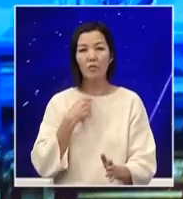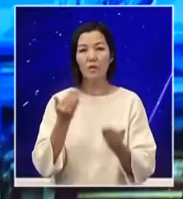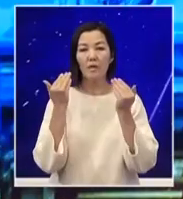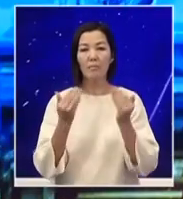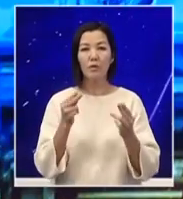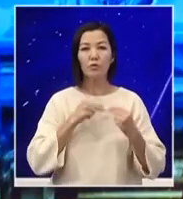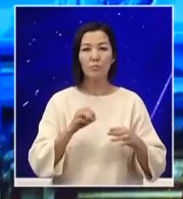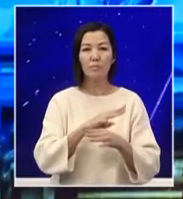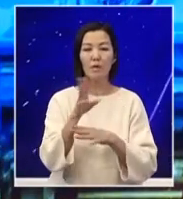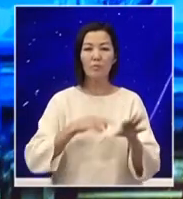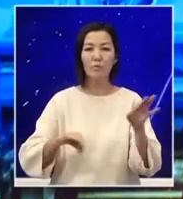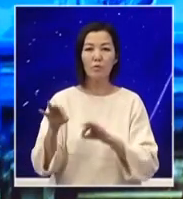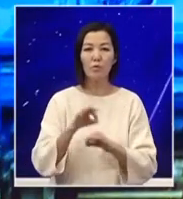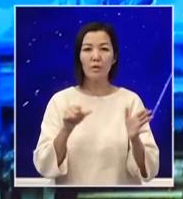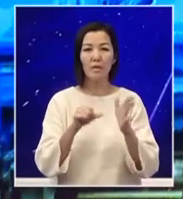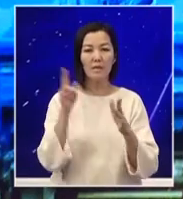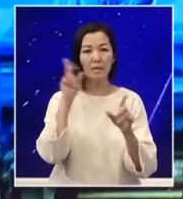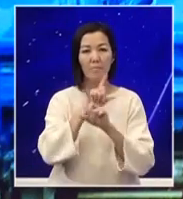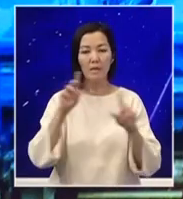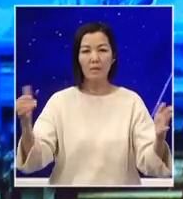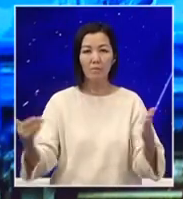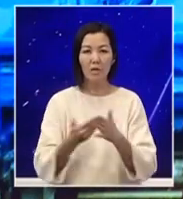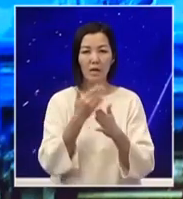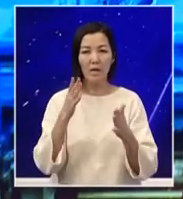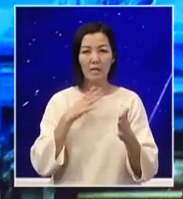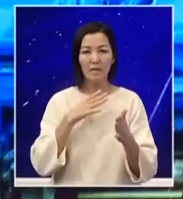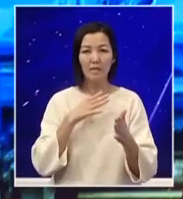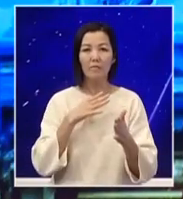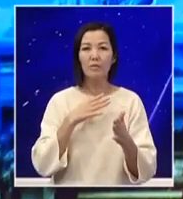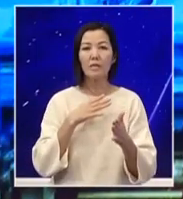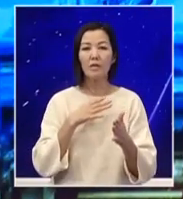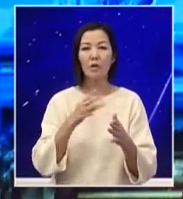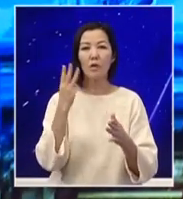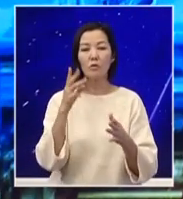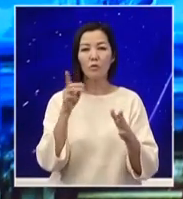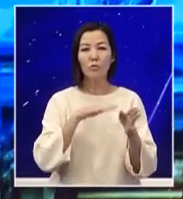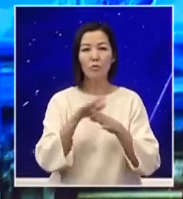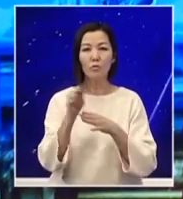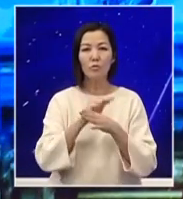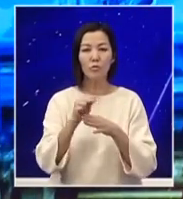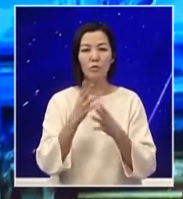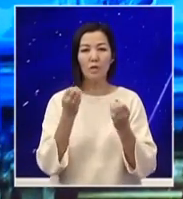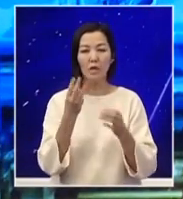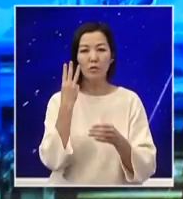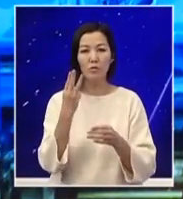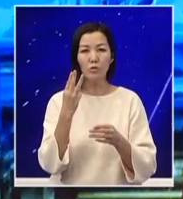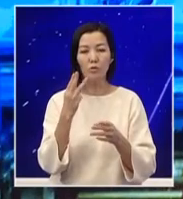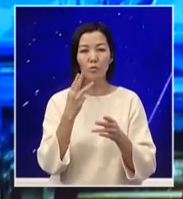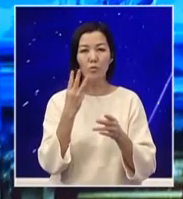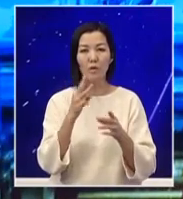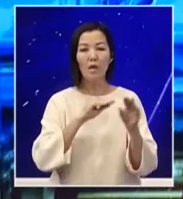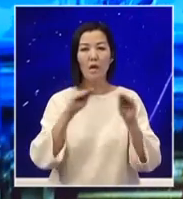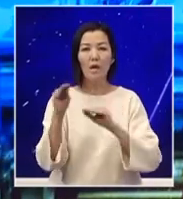Талдықорғанда биыл жұмыспен қамтудың жол картасымен 6 мектеп жаңғыртылып жатыр. Оның үшеуі күрделі жөндеу болса, тағы үшеуіне